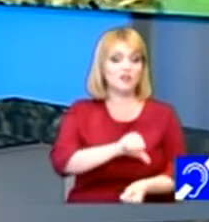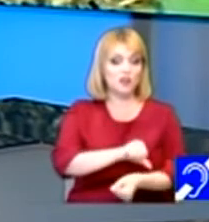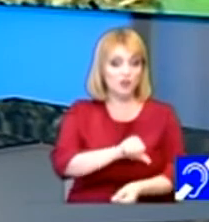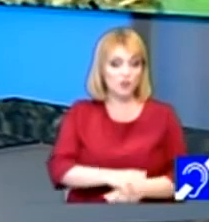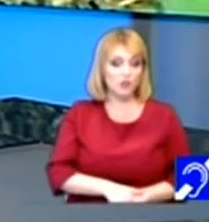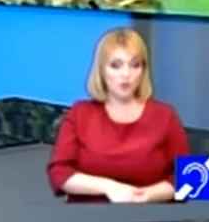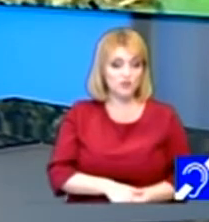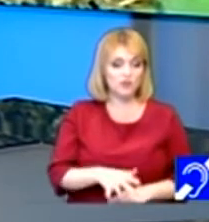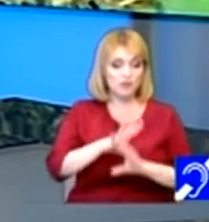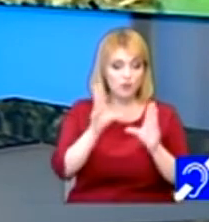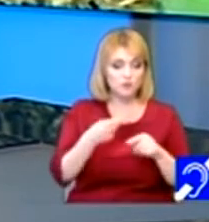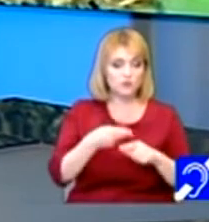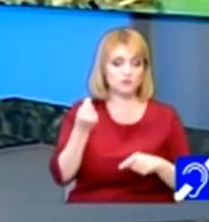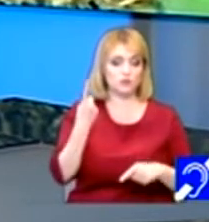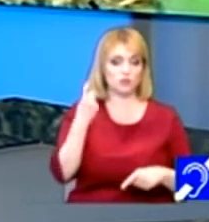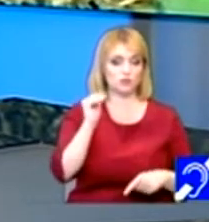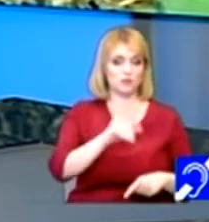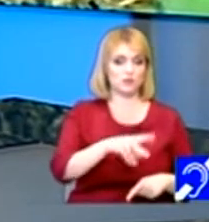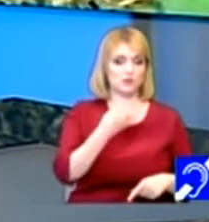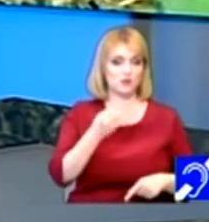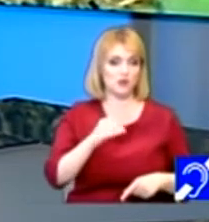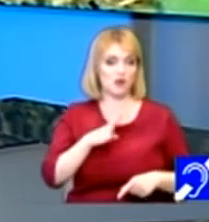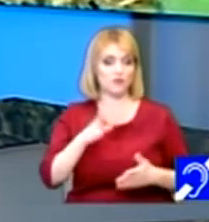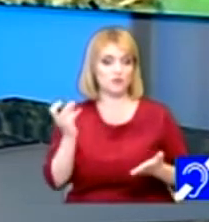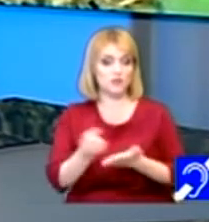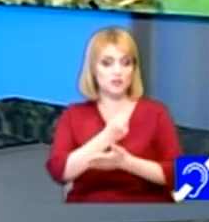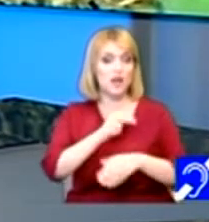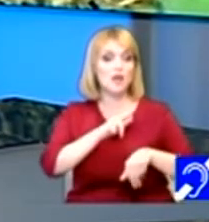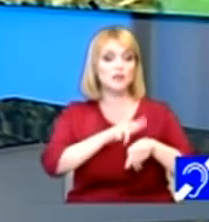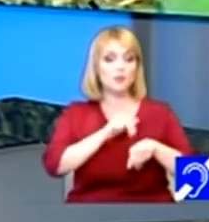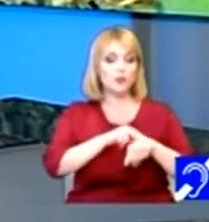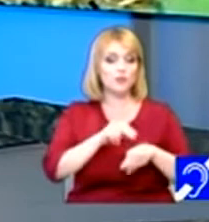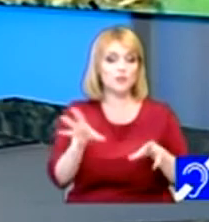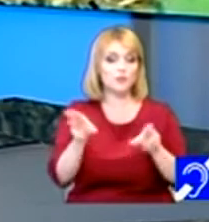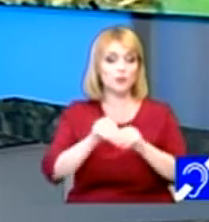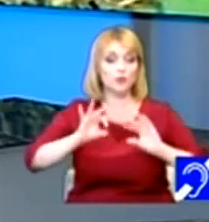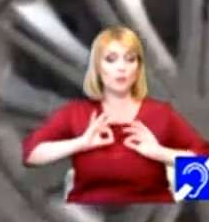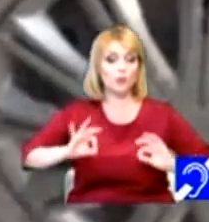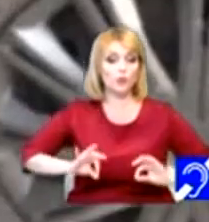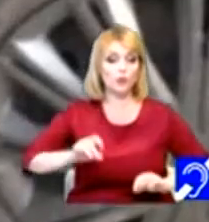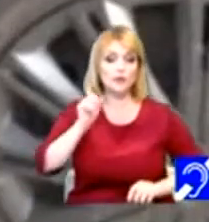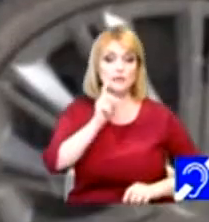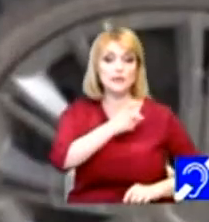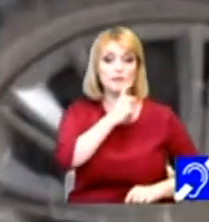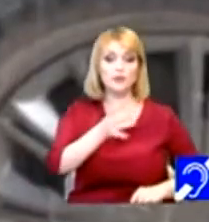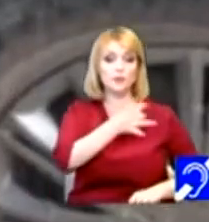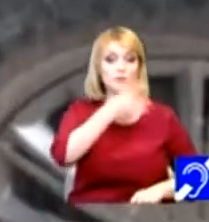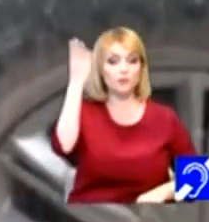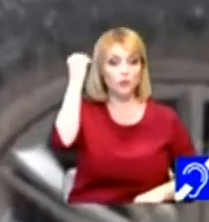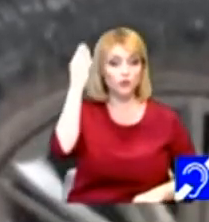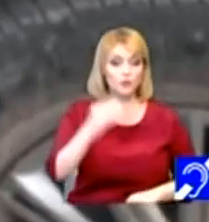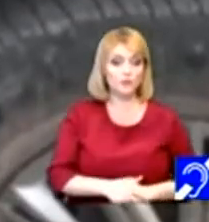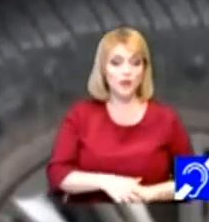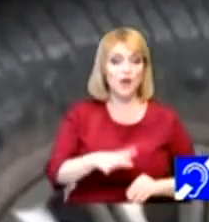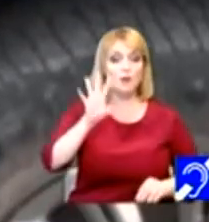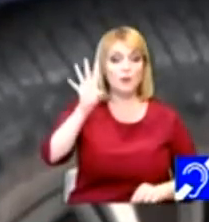valoare de peste 100 de mii de lei au fost confiscate de polițiști și procurori în nordul Republicii Moldova. Patru bărbați cu vârste cuprinse între 27